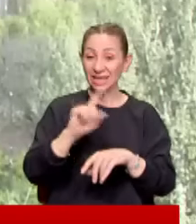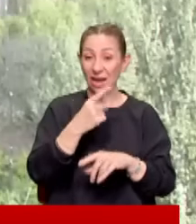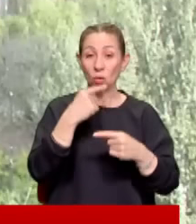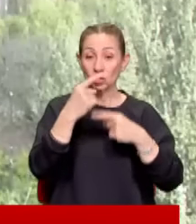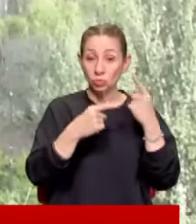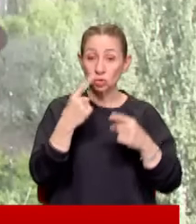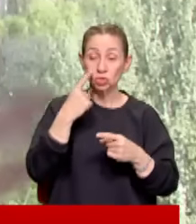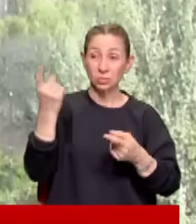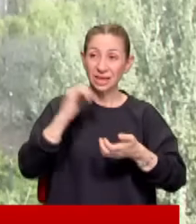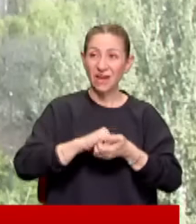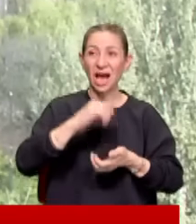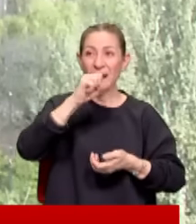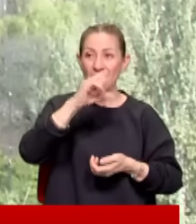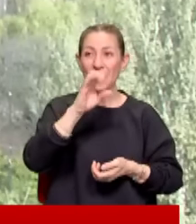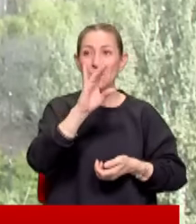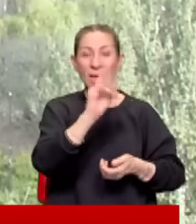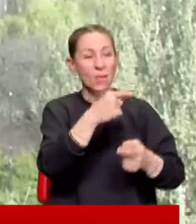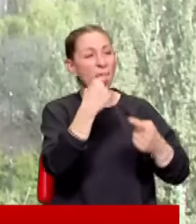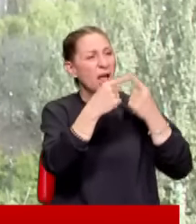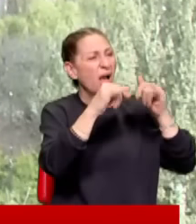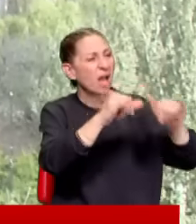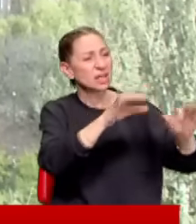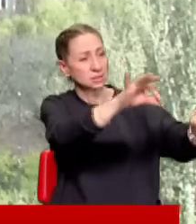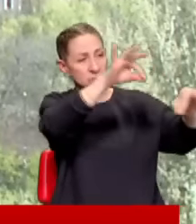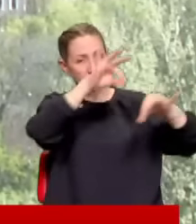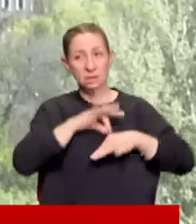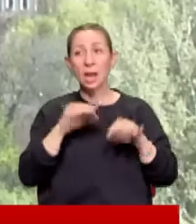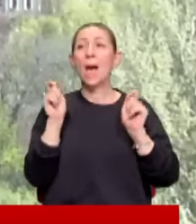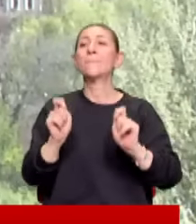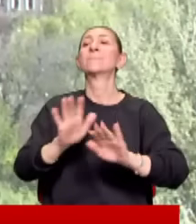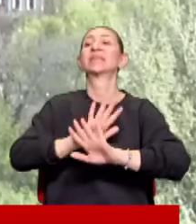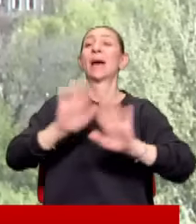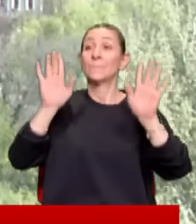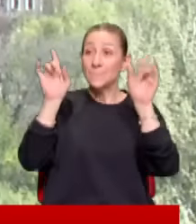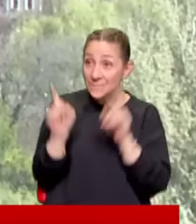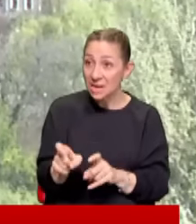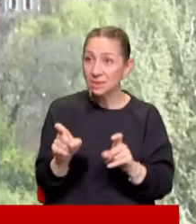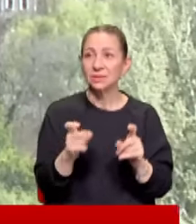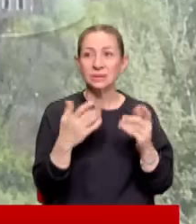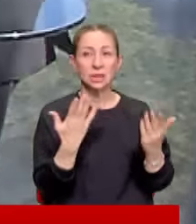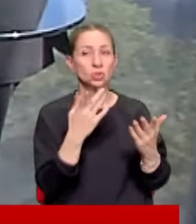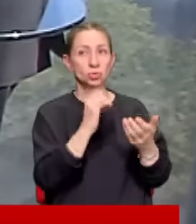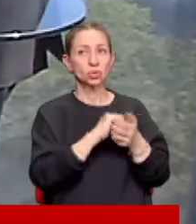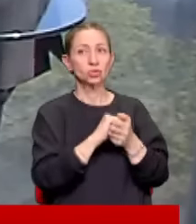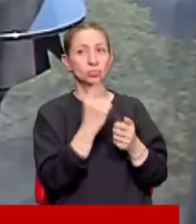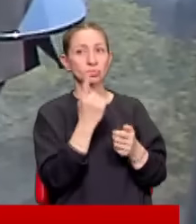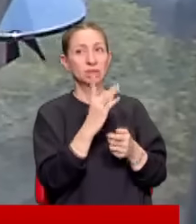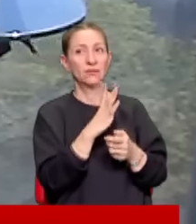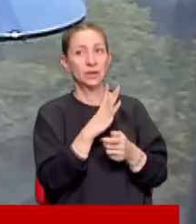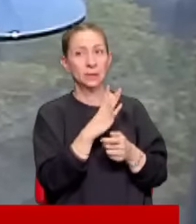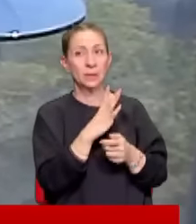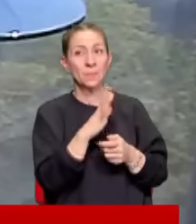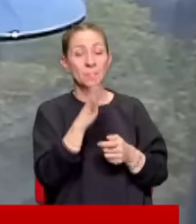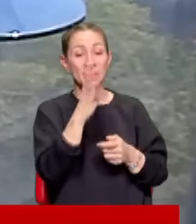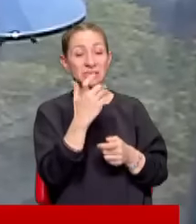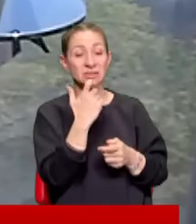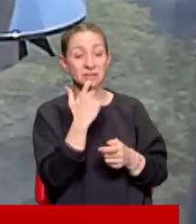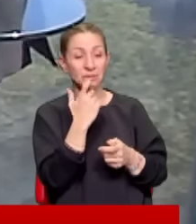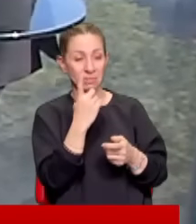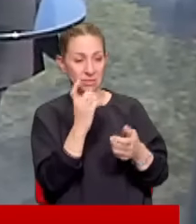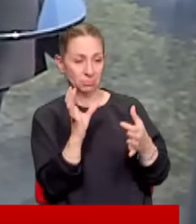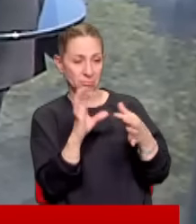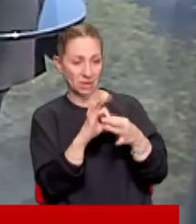Cumhur İttifakı, AK Parti ya da MHP'nin dilini de kullanmadan mı? Ya dostum şöyle bir durum var. Yani 5 yıllık bir ilişki